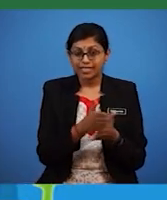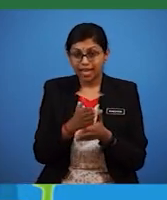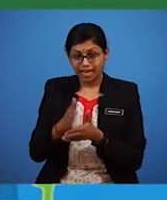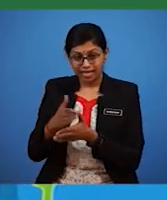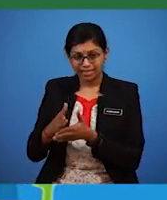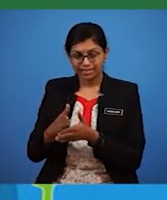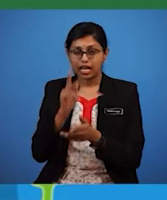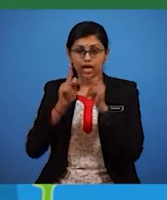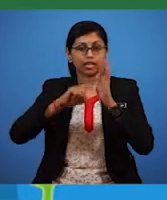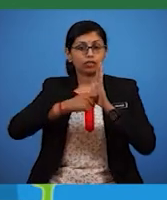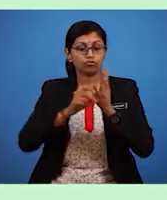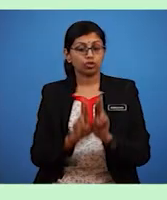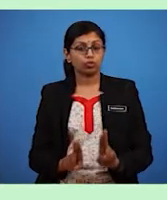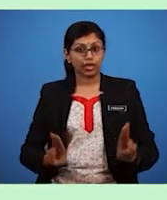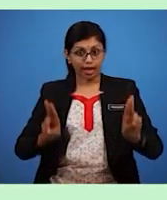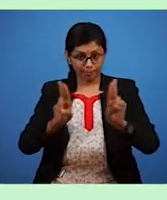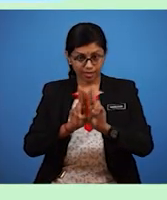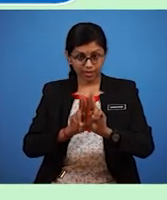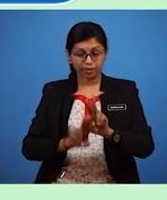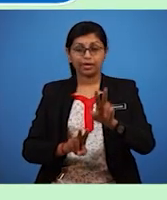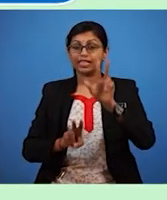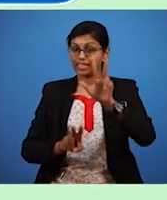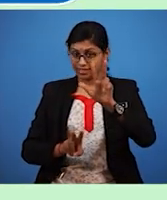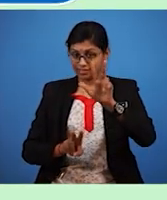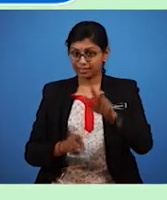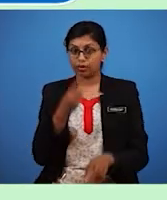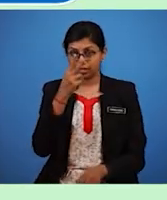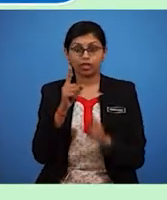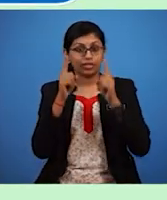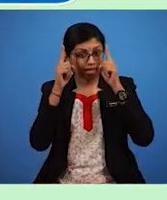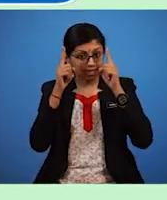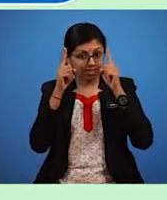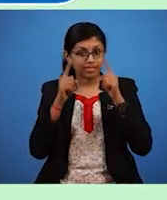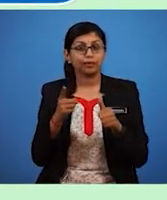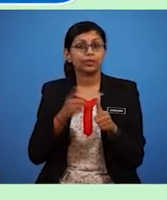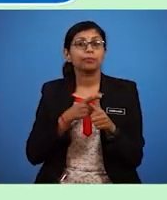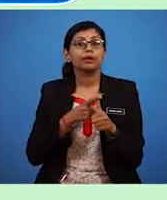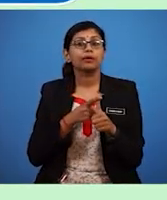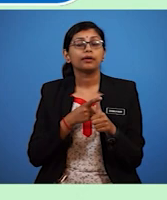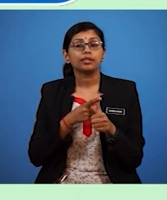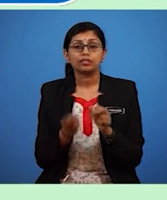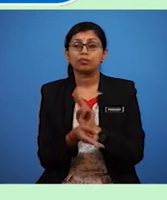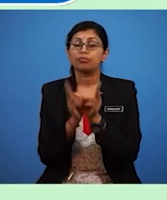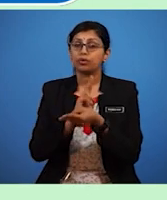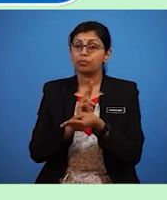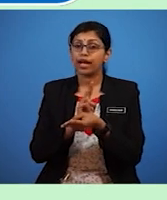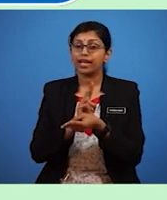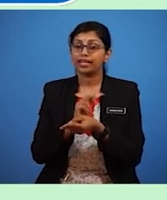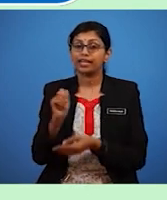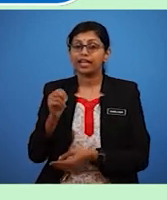kunci utama kepada tiga, iaitu perubahan haba,